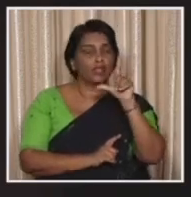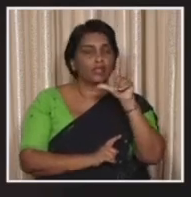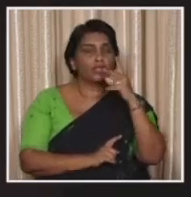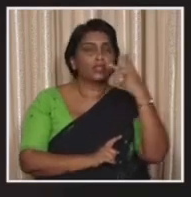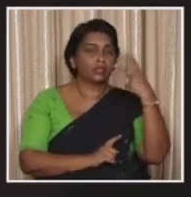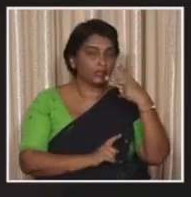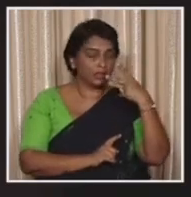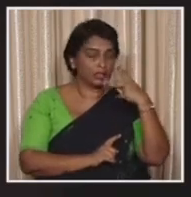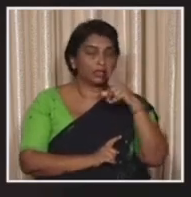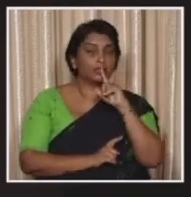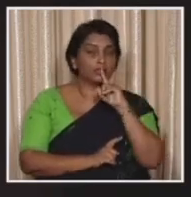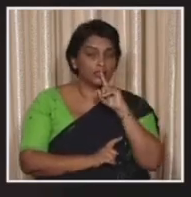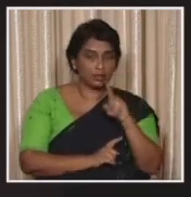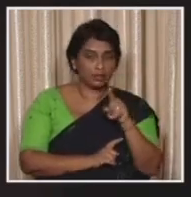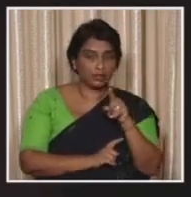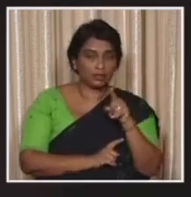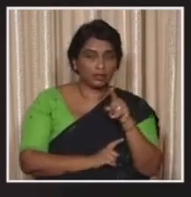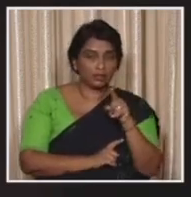කියන